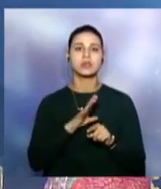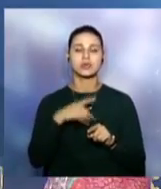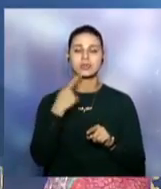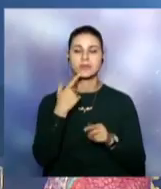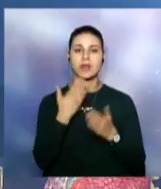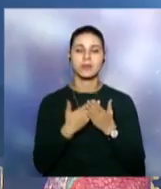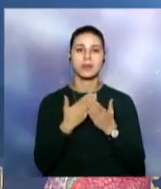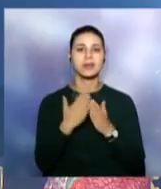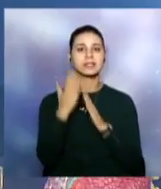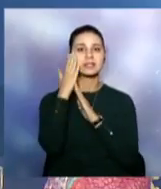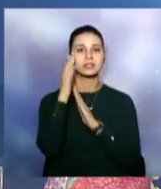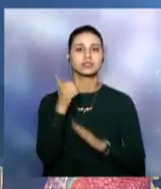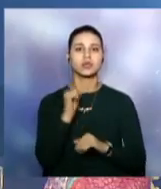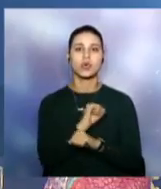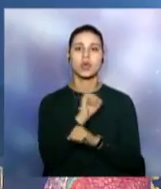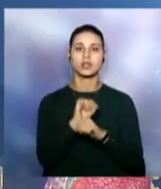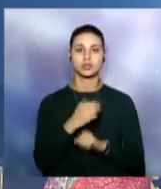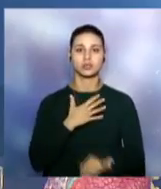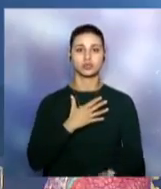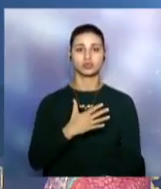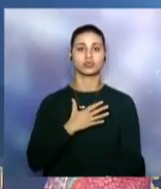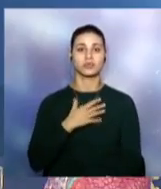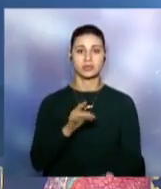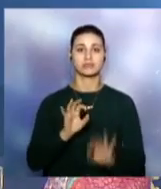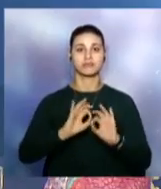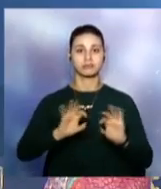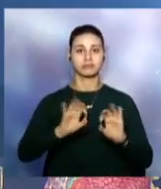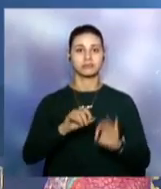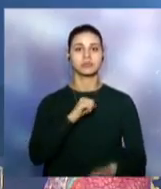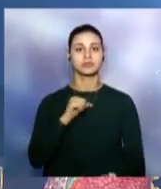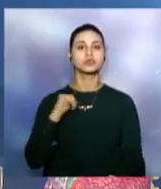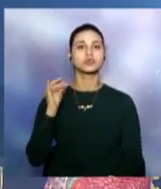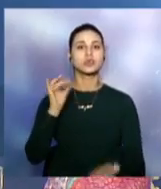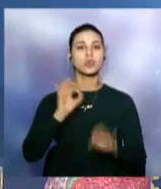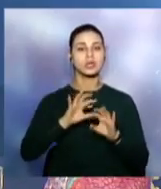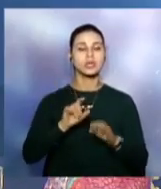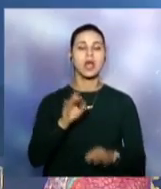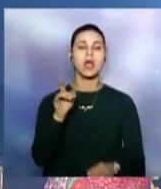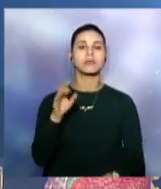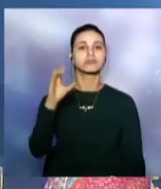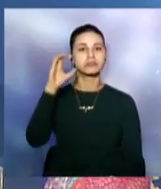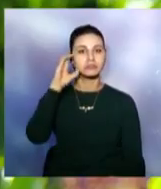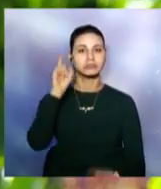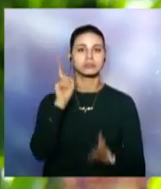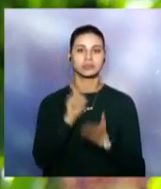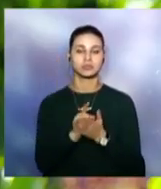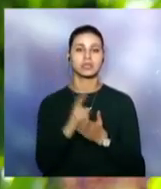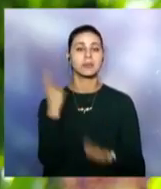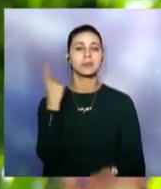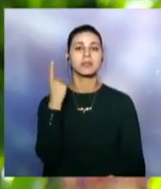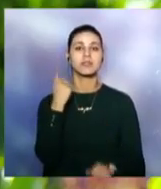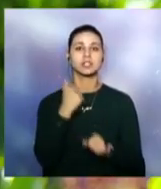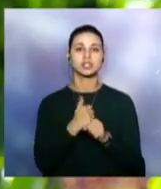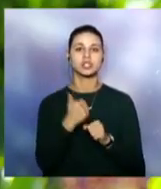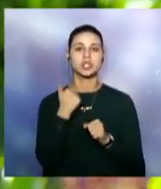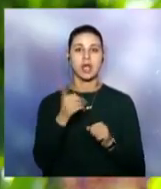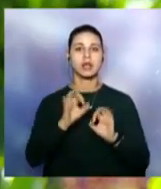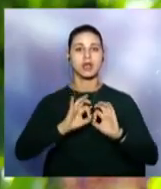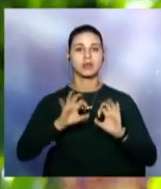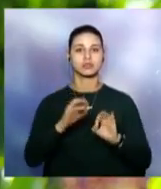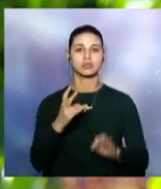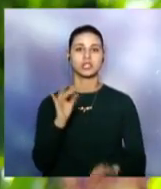შორის ძილში როგორ აჩერებს სუნთქვას, აი რასაც თქვენ უყვებით, ანუ ანამნეზს ყოველთვის ითვალისწინებს ნებისმიერი ექიმი. თავად ანამნეზის სრული